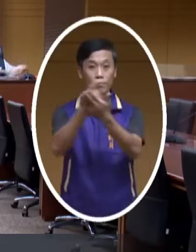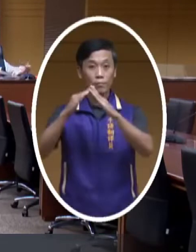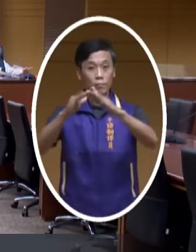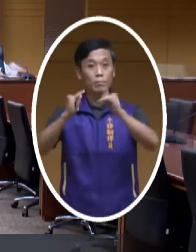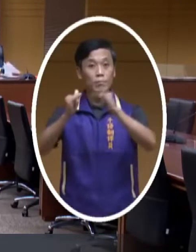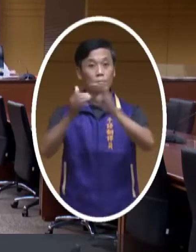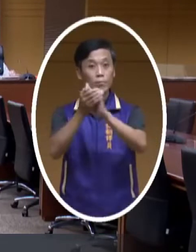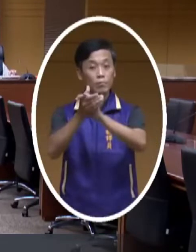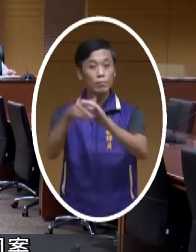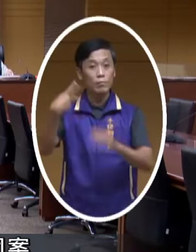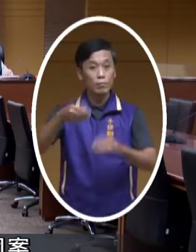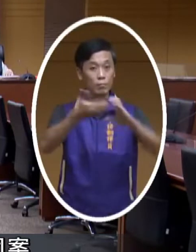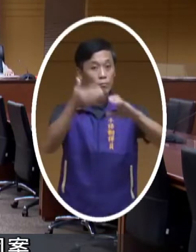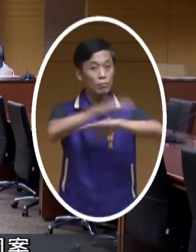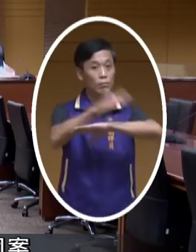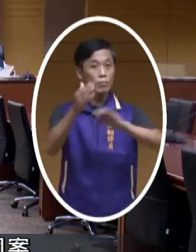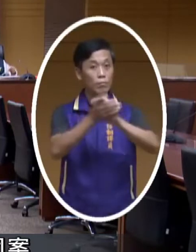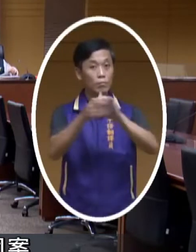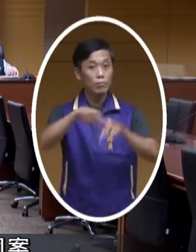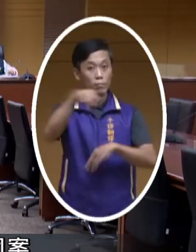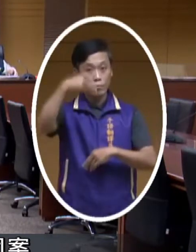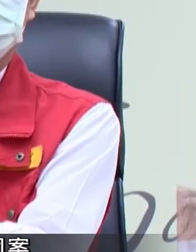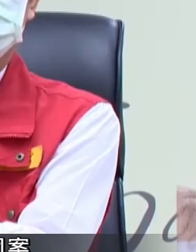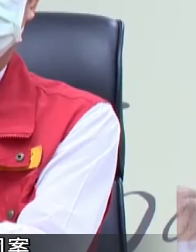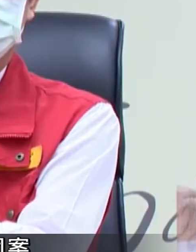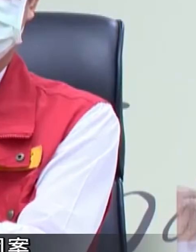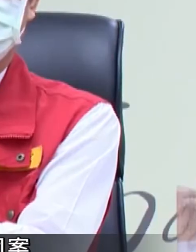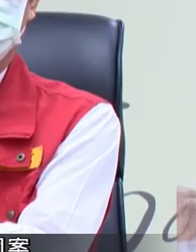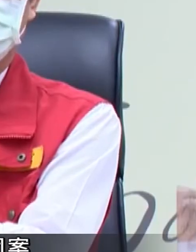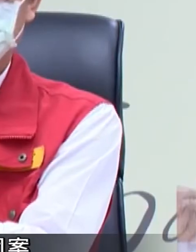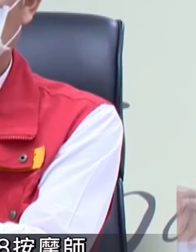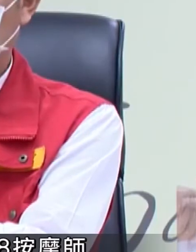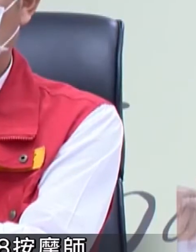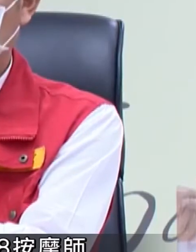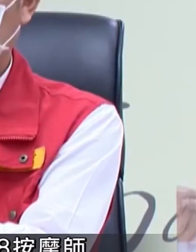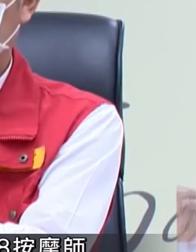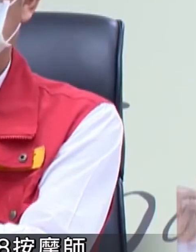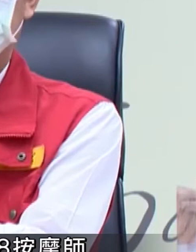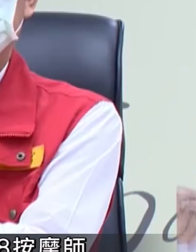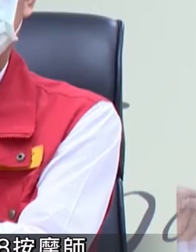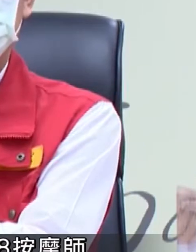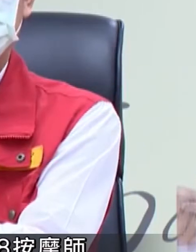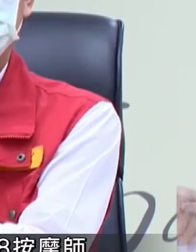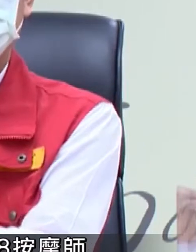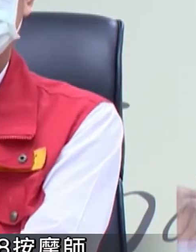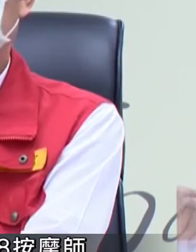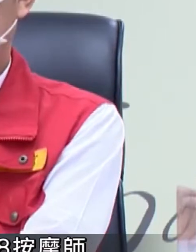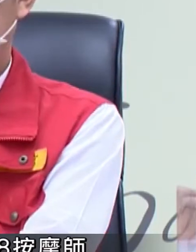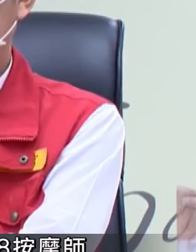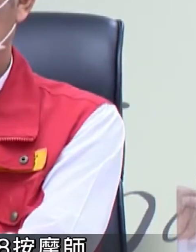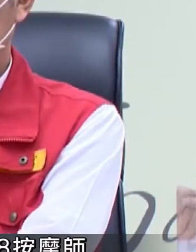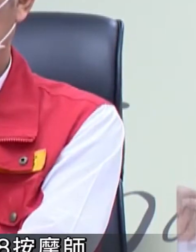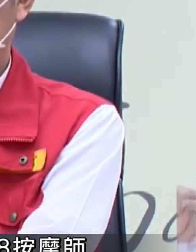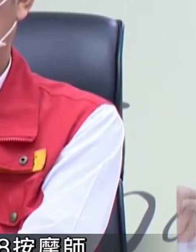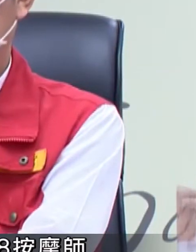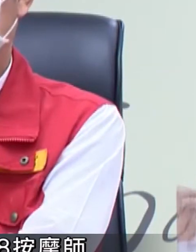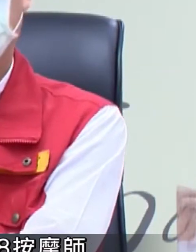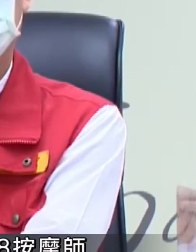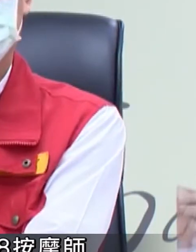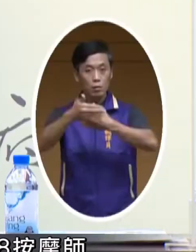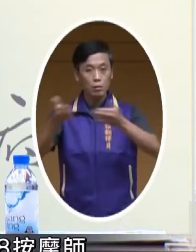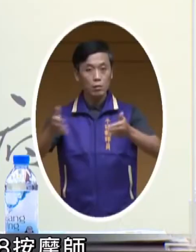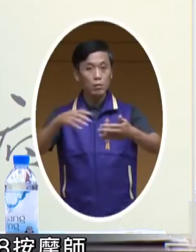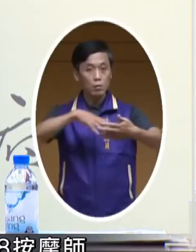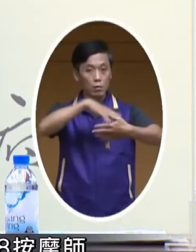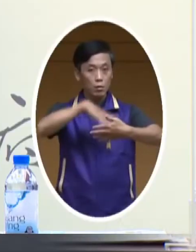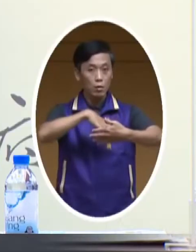增14例本土病例，除了4例零星且有明确感染源个案，另外10例通通和确诊个案5888按摩师打